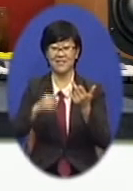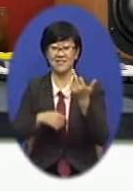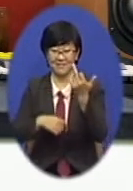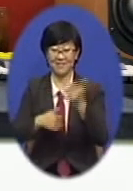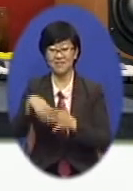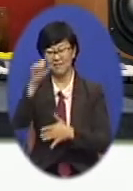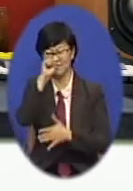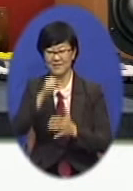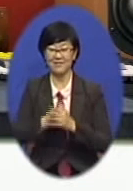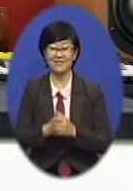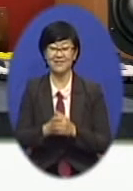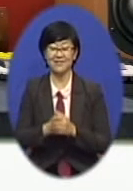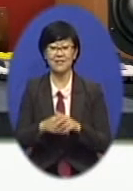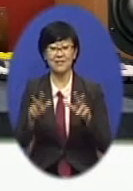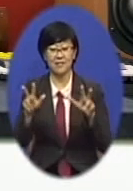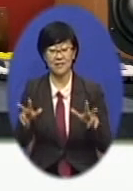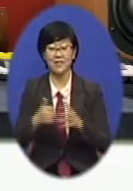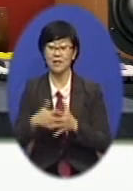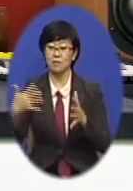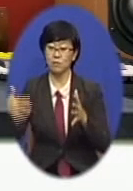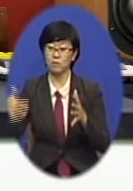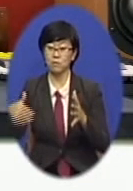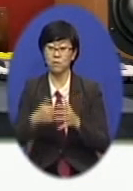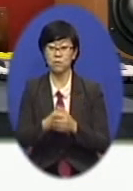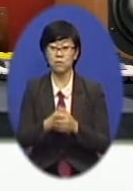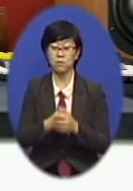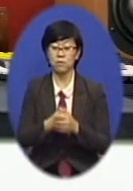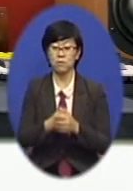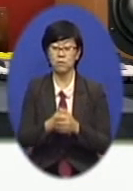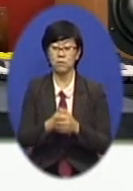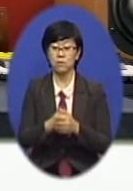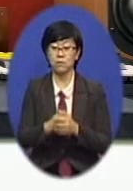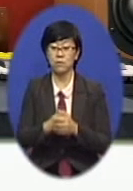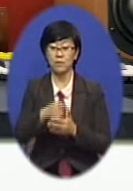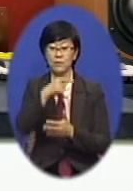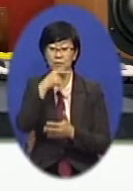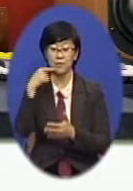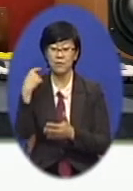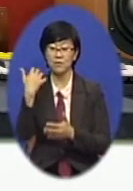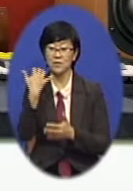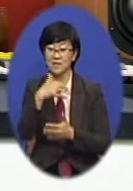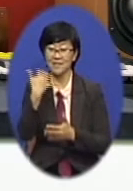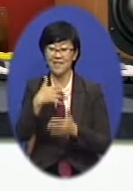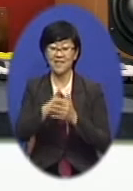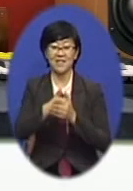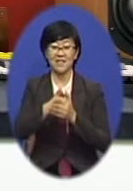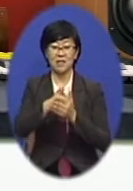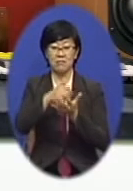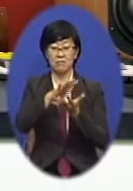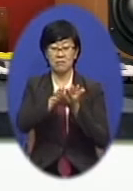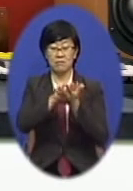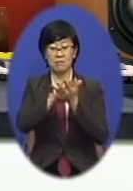지리산 네. 좋죠 지금? 네, 지리산에는 아직까지 그 네. 예, 단풍물이 지금 정상에